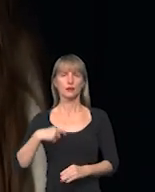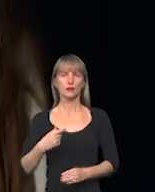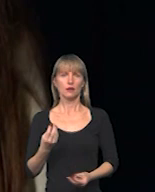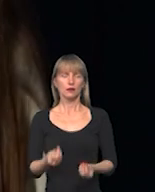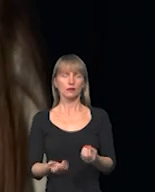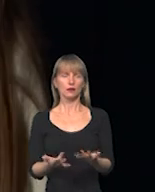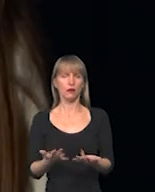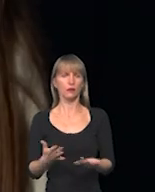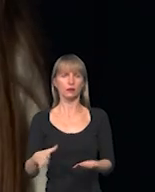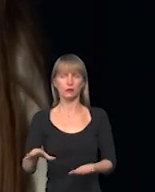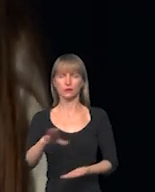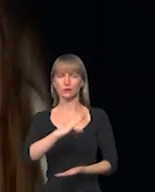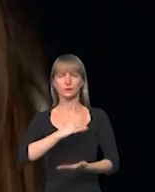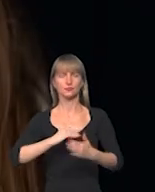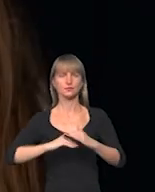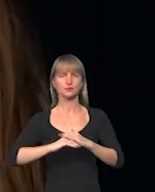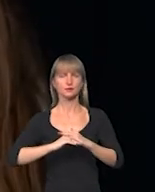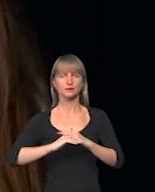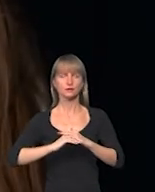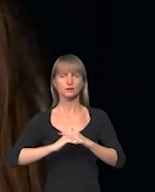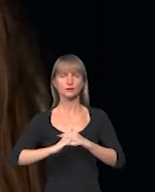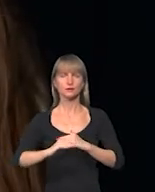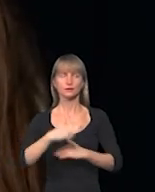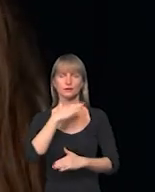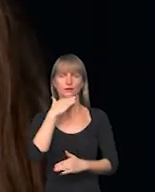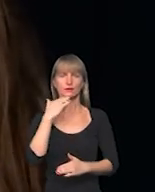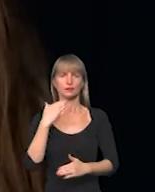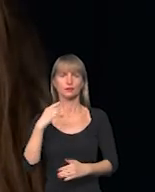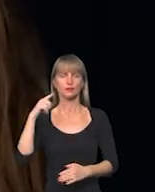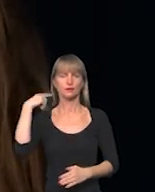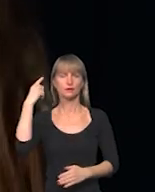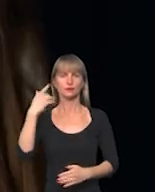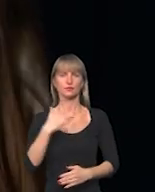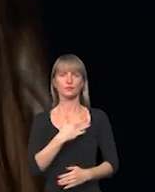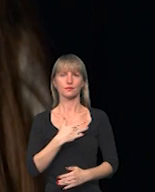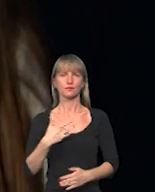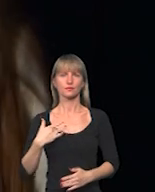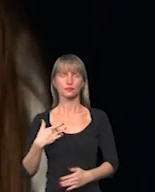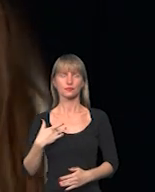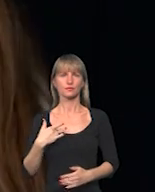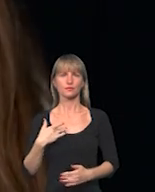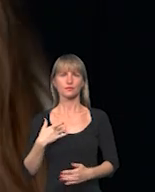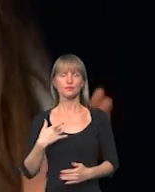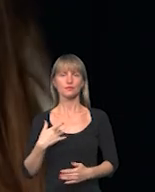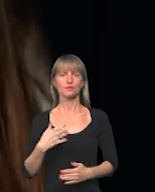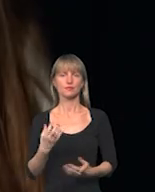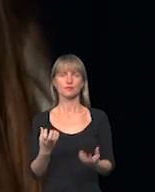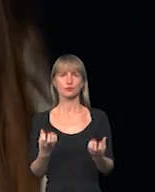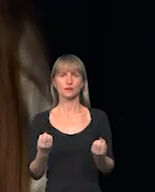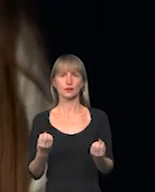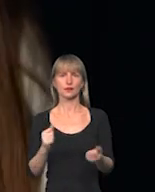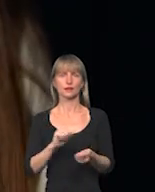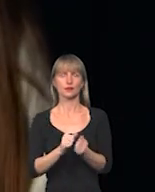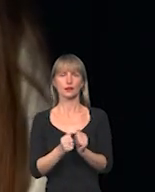під тобою поїзди їздять, шалена пилюка, як на Марсі, щебінь